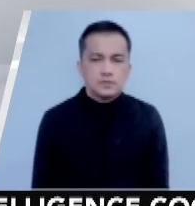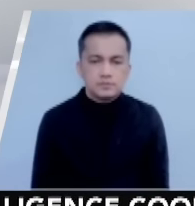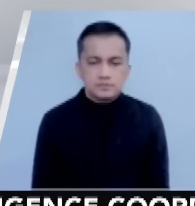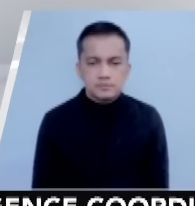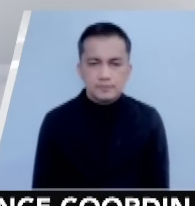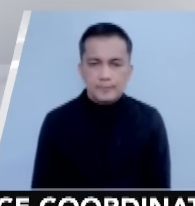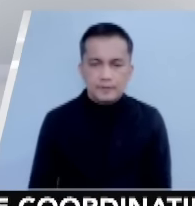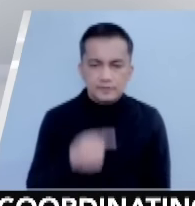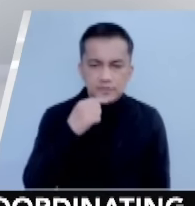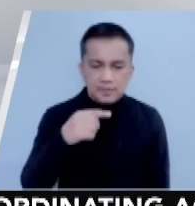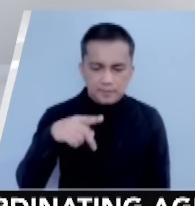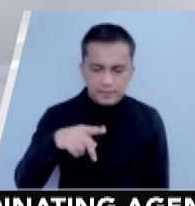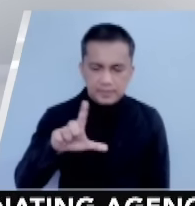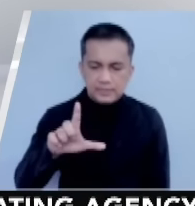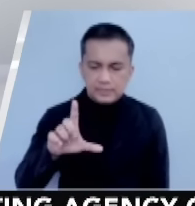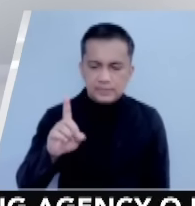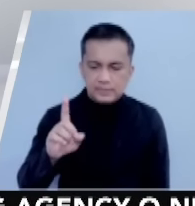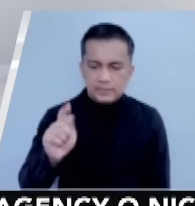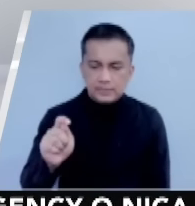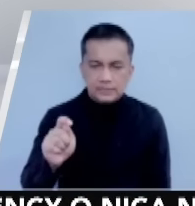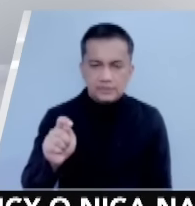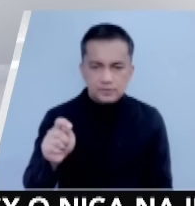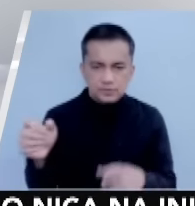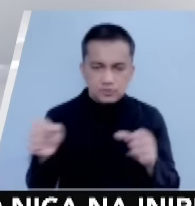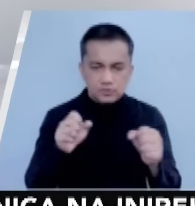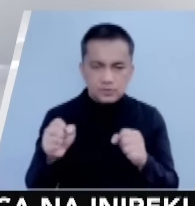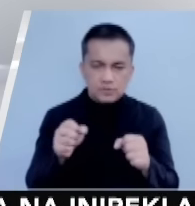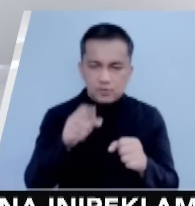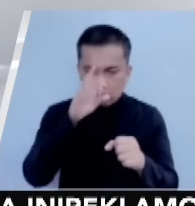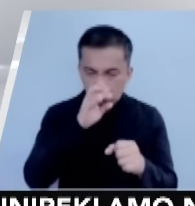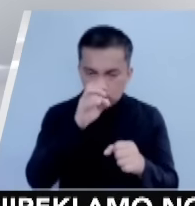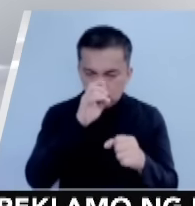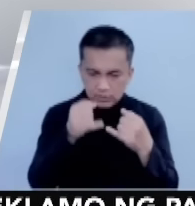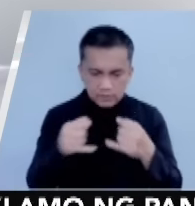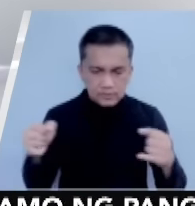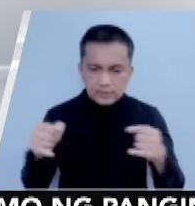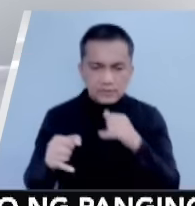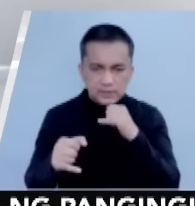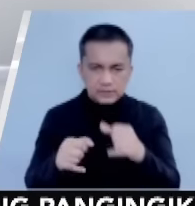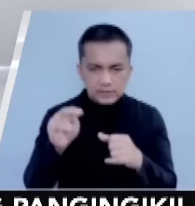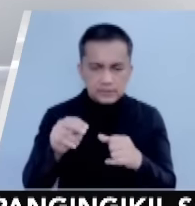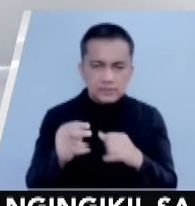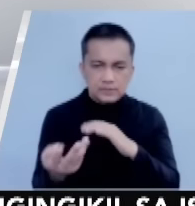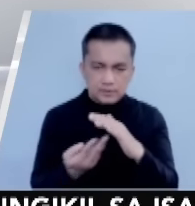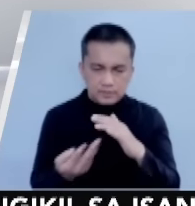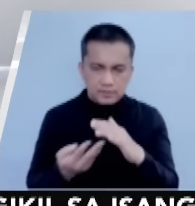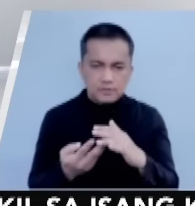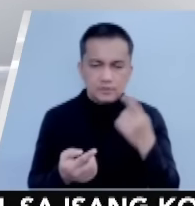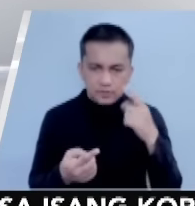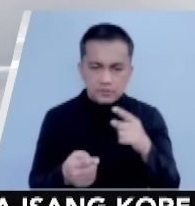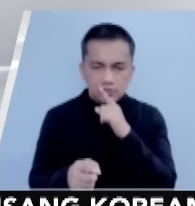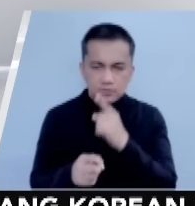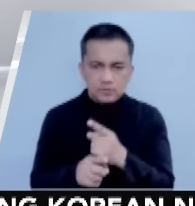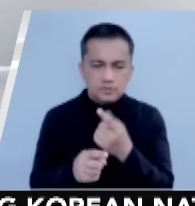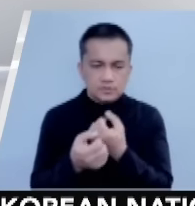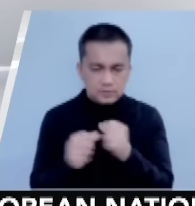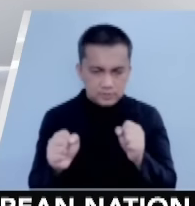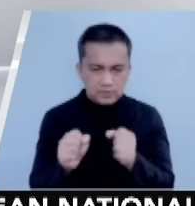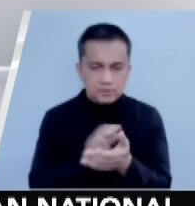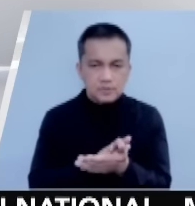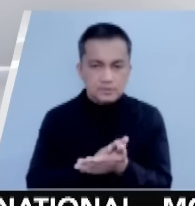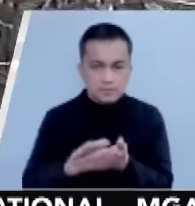PLDT kinukuha nito ang mga lumang kable na hindi na kailangan ng kanilang mga customer Para masigurong ligtas at maayos sa